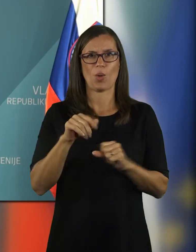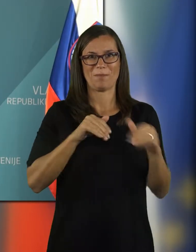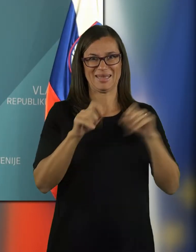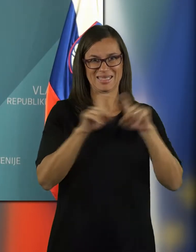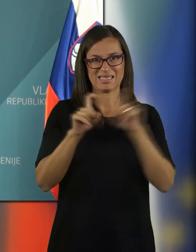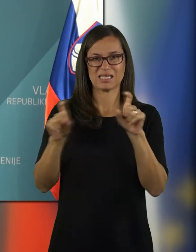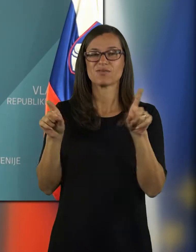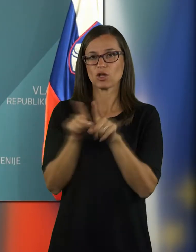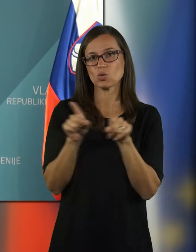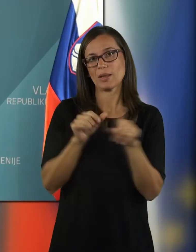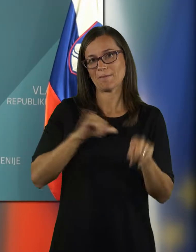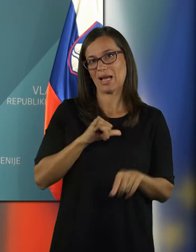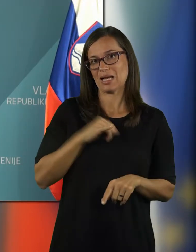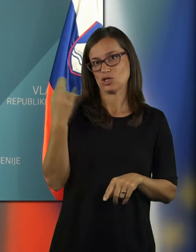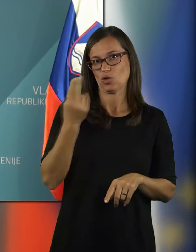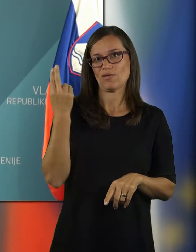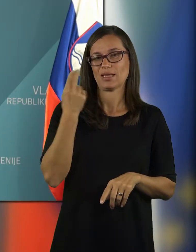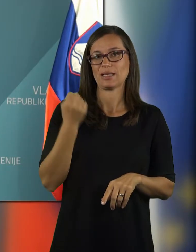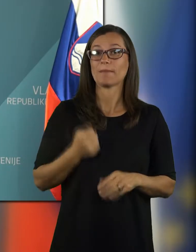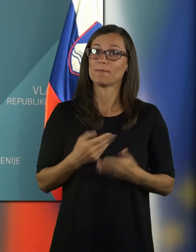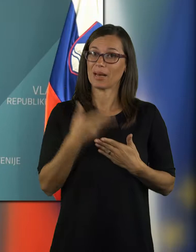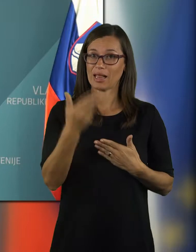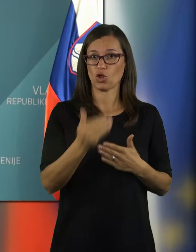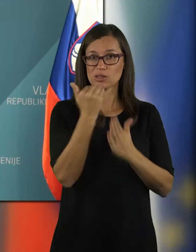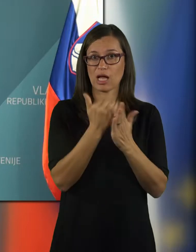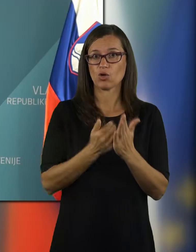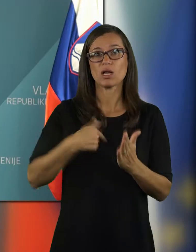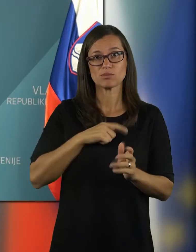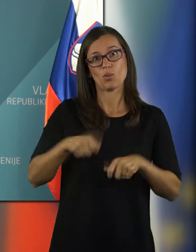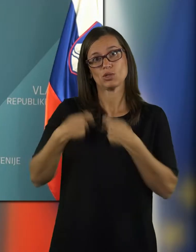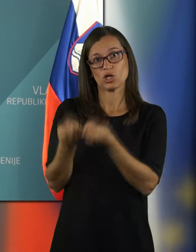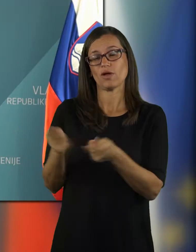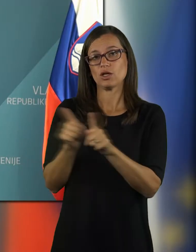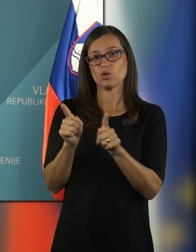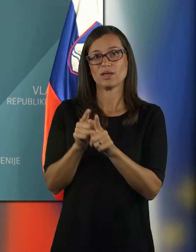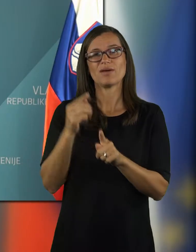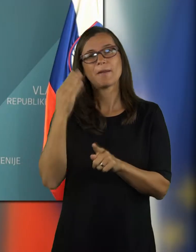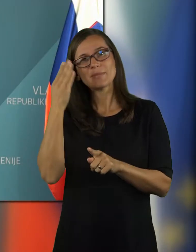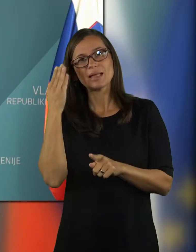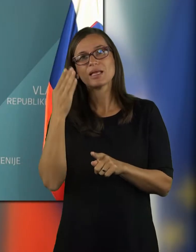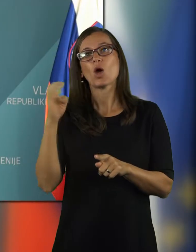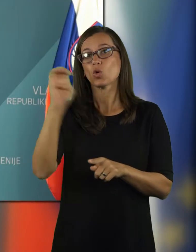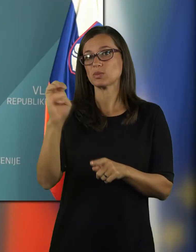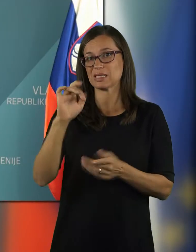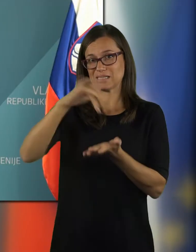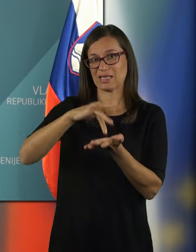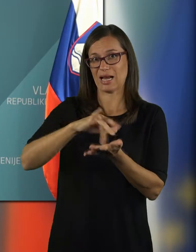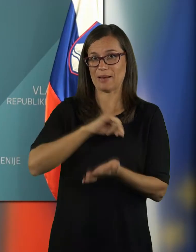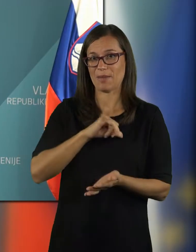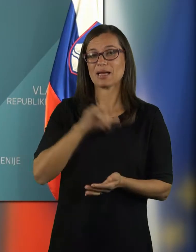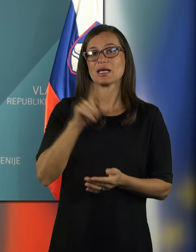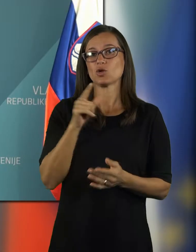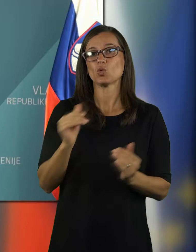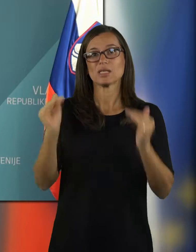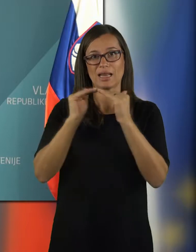ministrstva ter tudi Banka Slovenije. Predlog zakona smo posredovali tudi v mnenje Evropske centralne banke in uskladili z